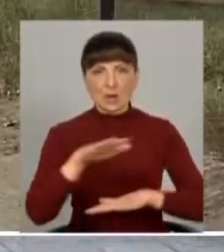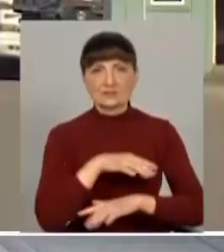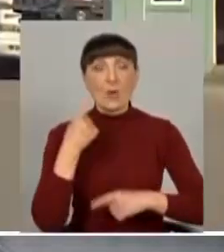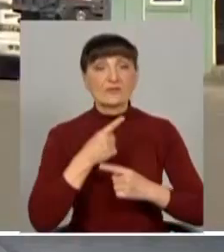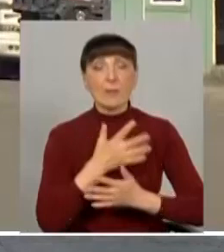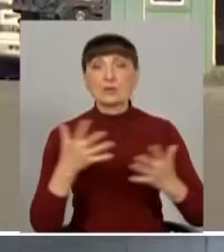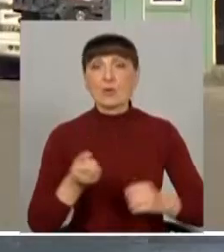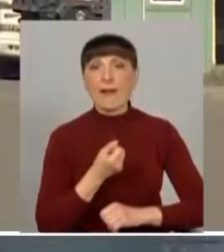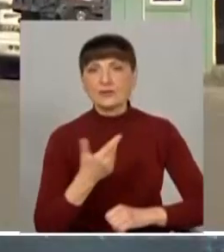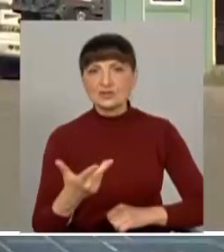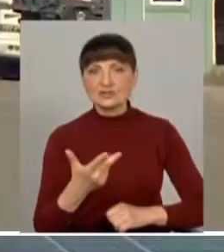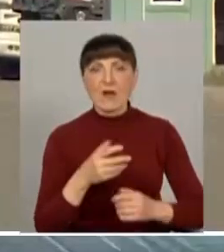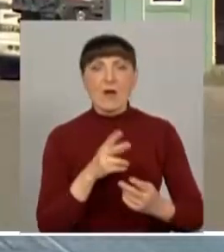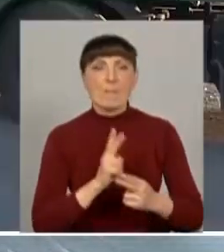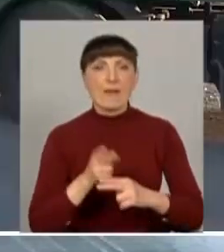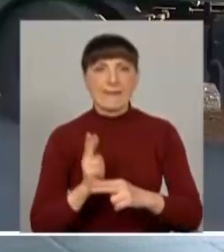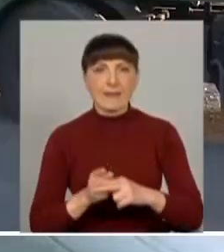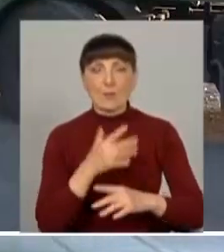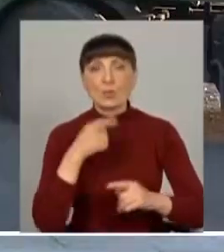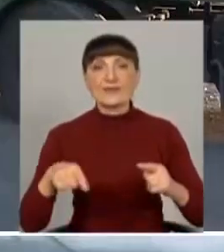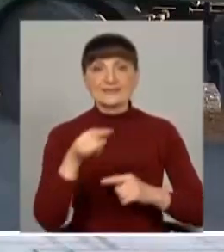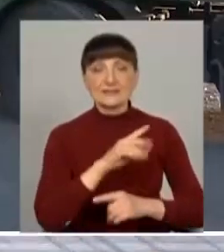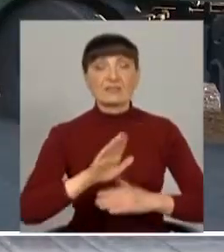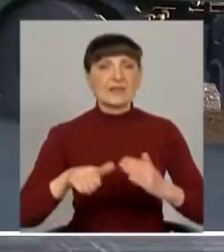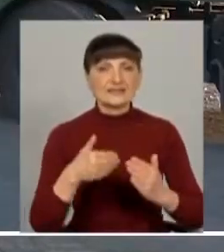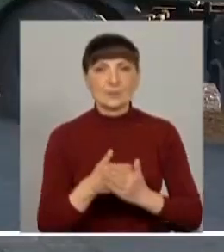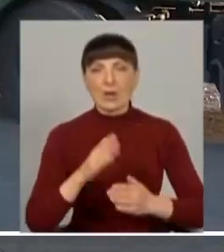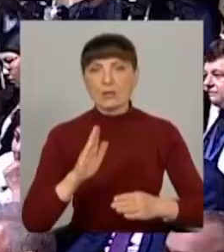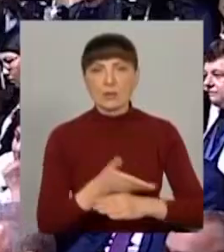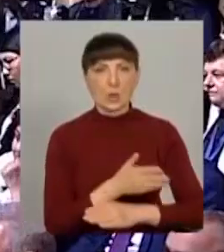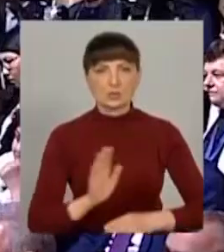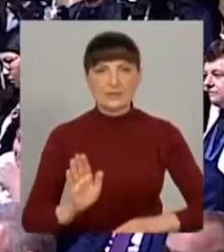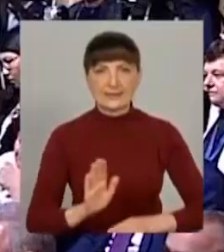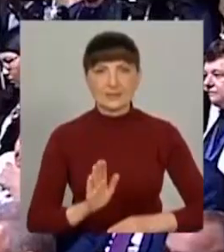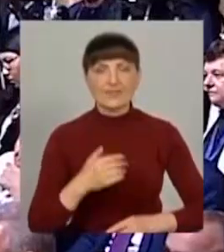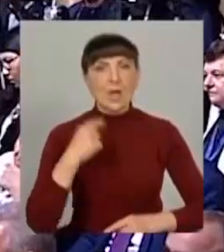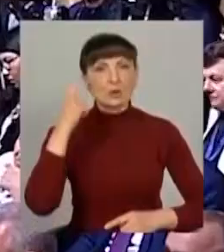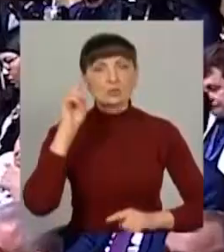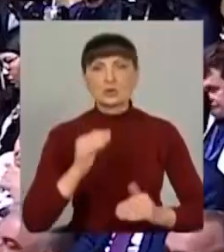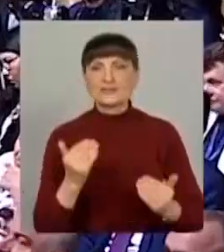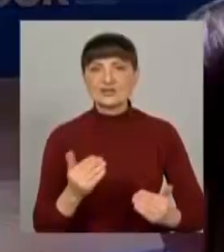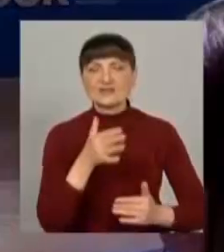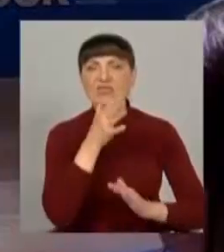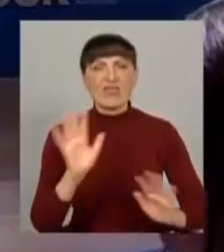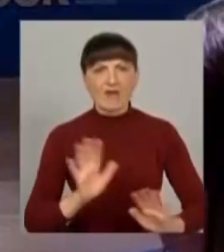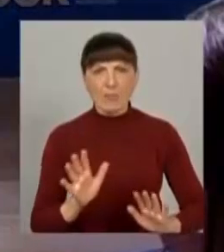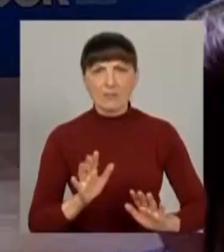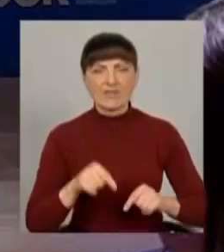отметил большое количество барьеров, многие из которых до сих пор не устранены. Думаю, что сейчас не время и не